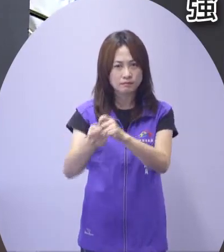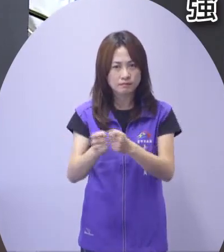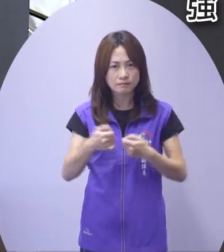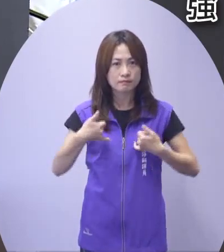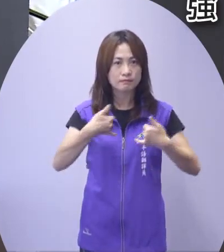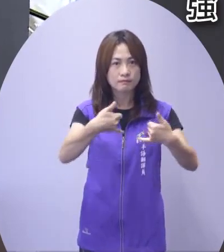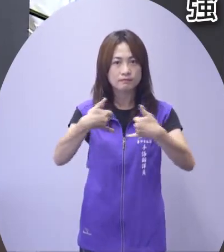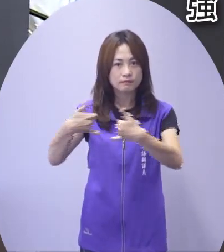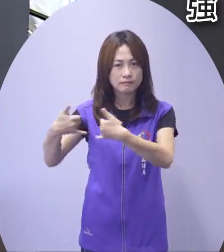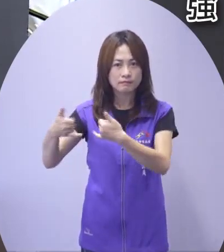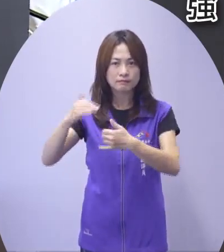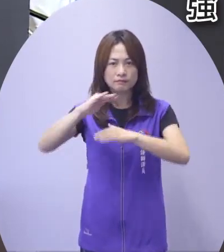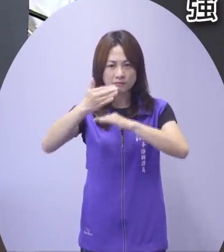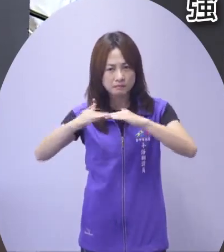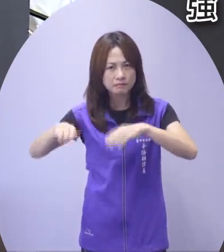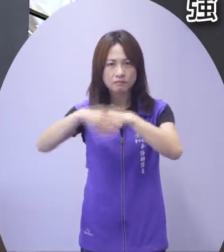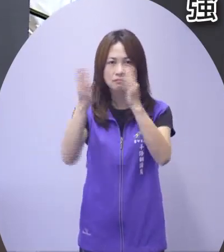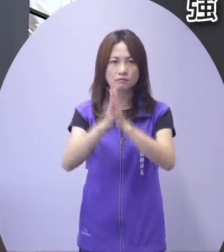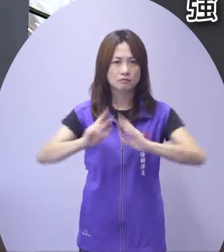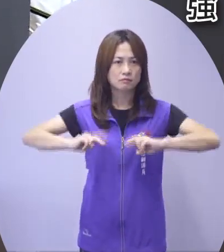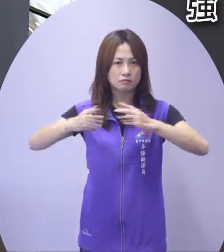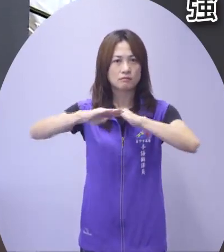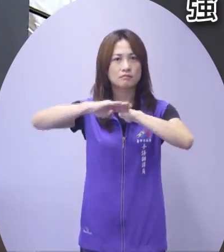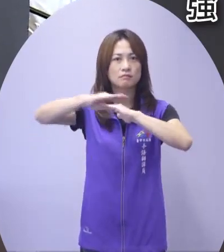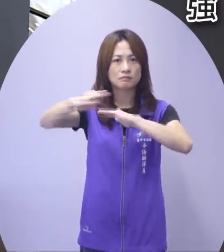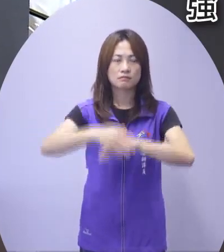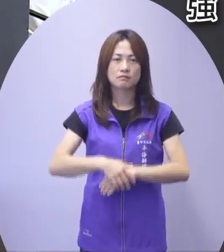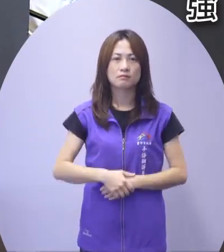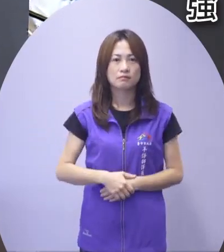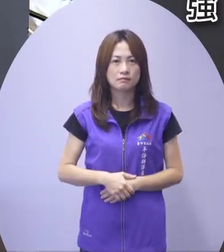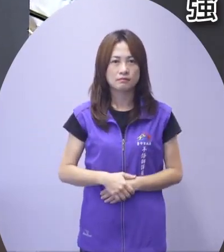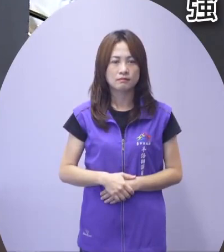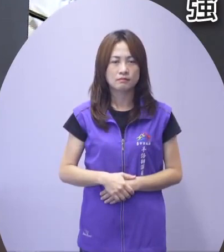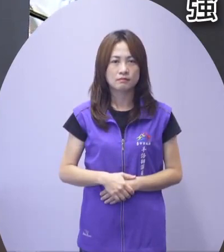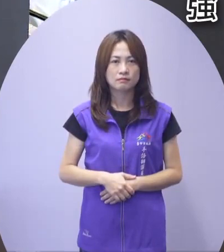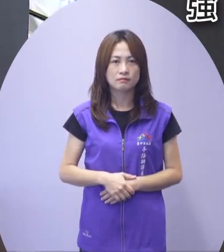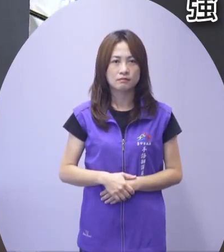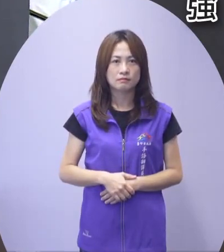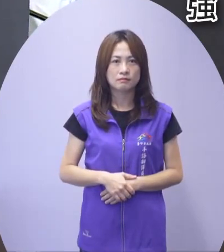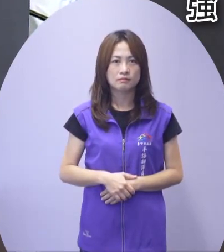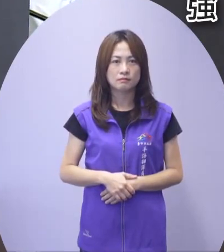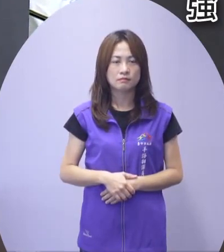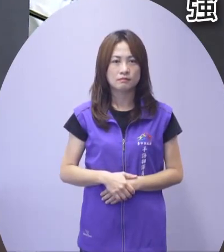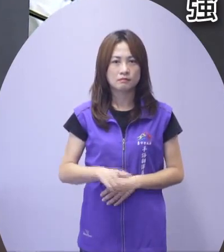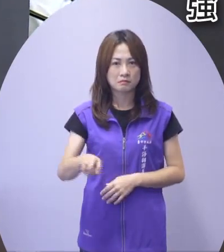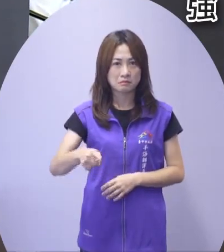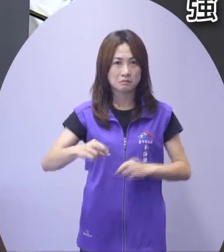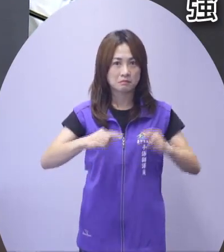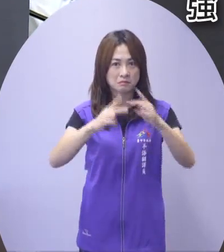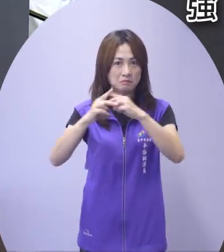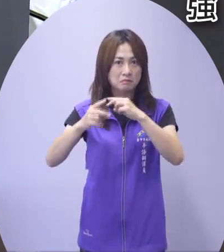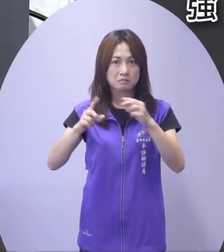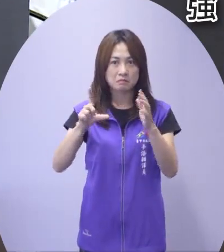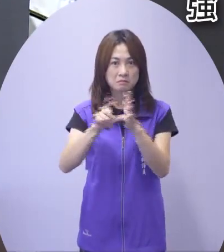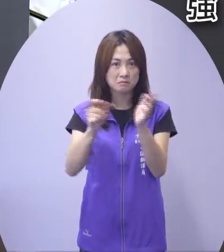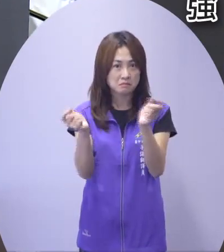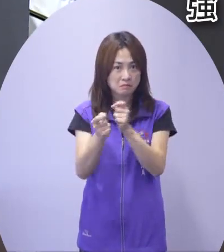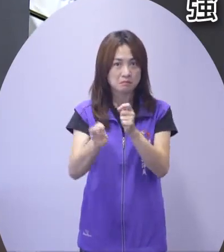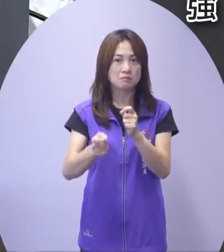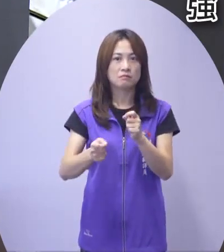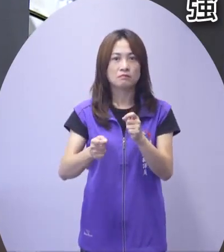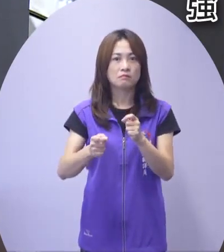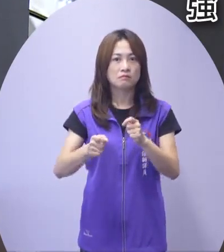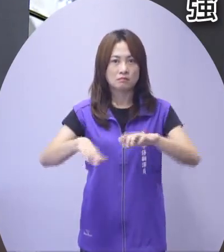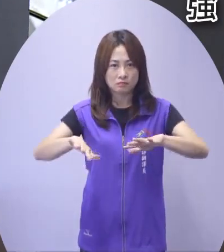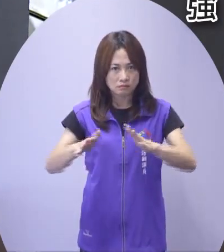品的这样的工程哦，那他们在4天内就全部完成哦，让民众到新社花海道路交通上会